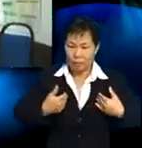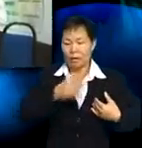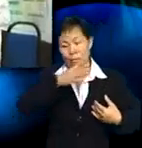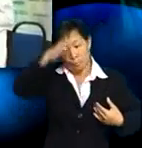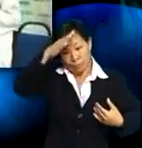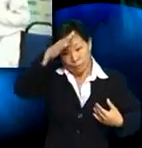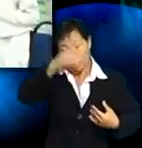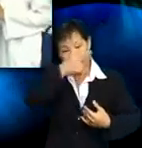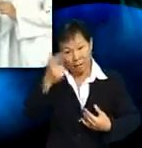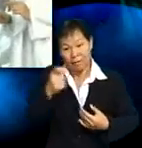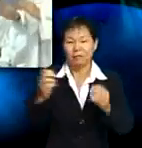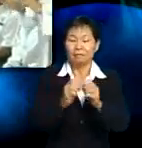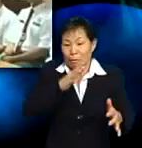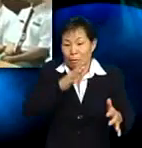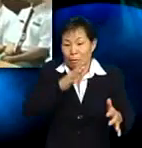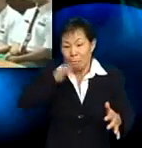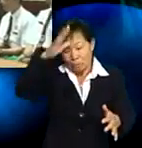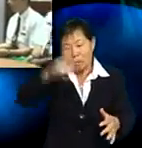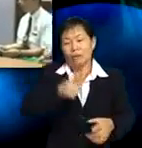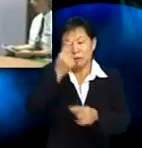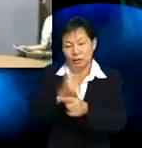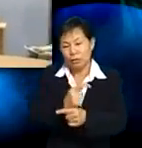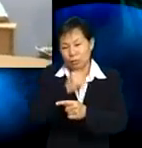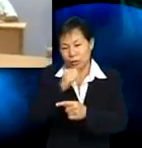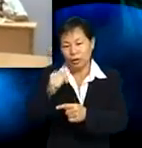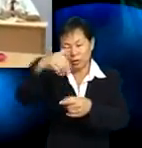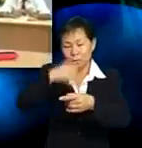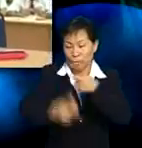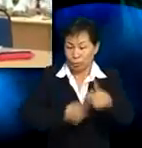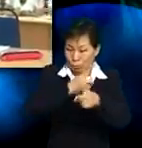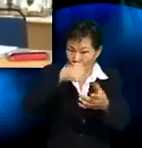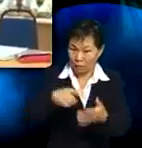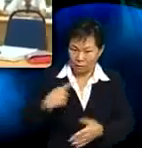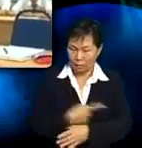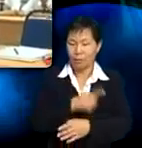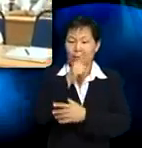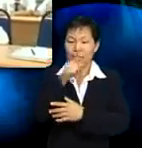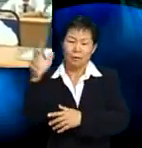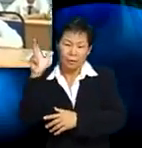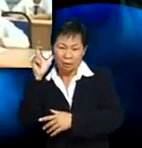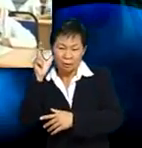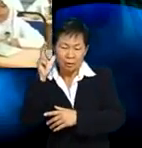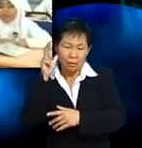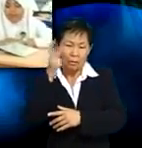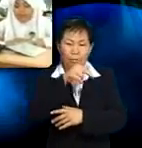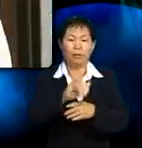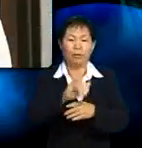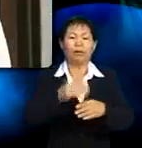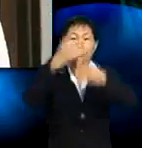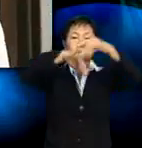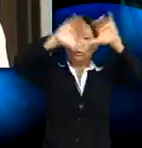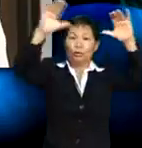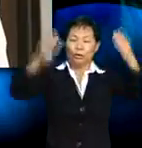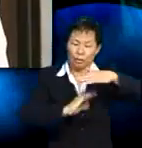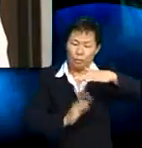ibu dan bapak granat Tanpa mereka sudah tentu kita tiada di dunia ini kita sering mendengar sepotong hadits yang bermaksud Surga